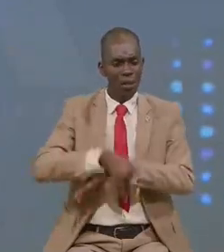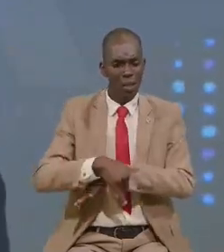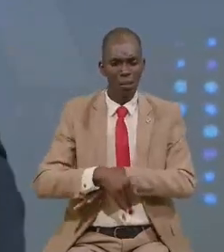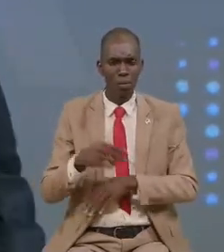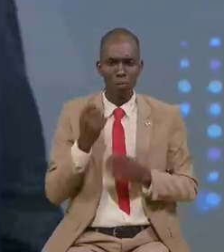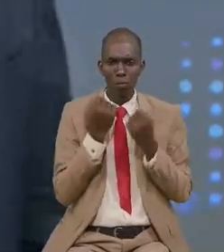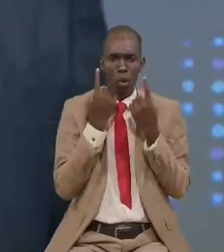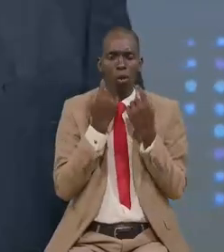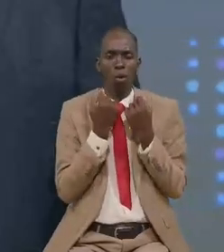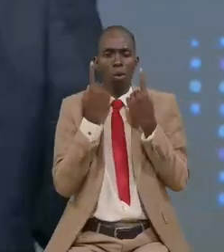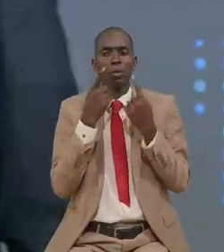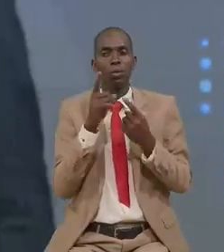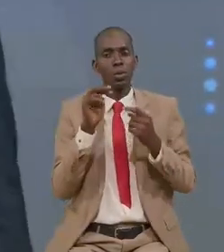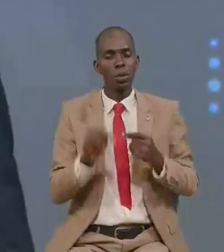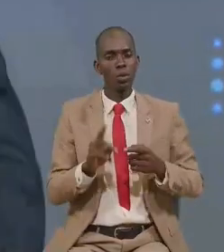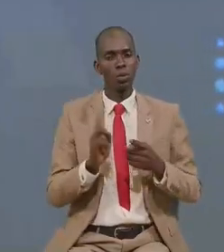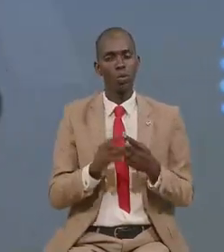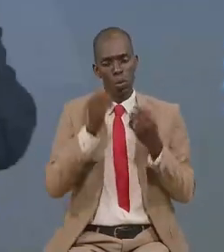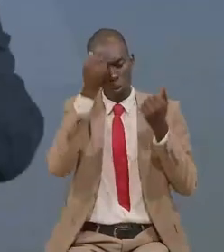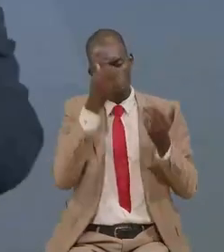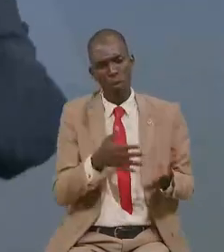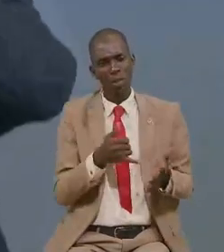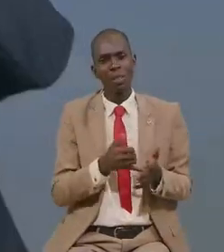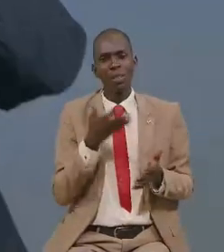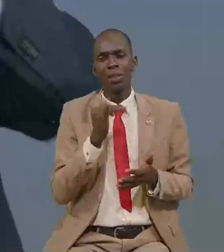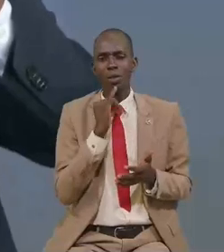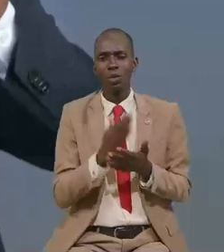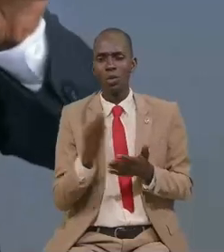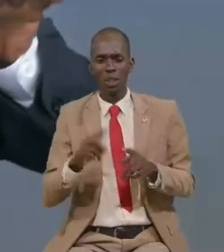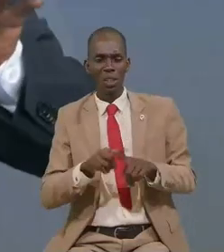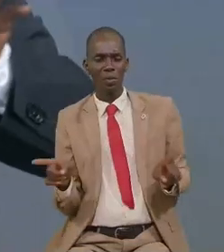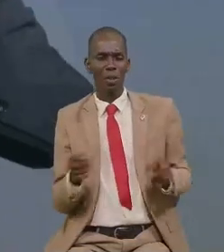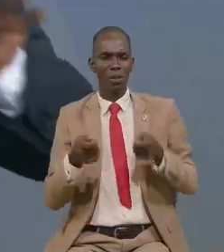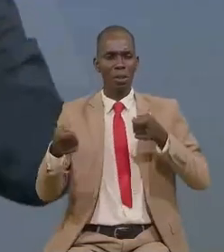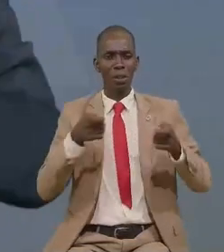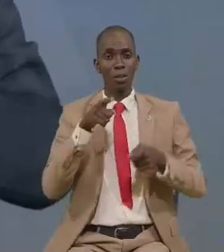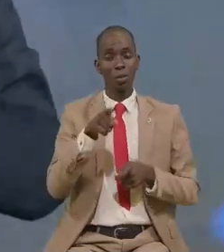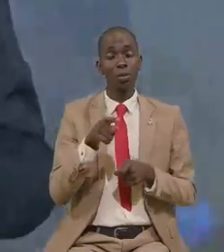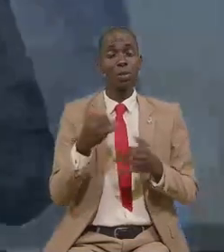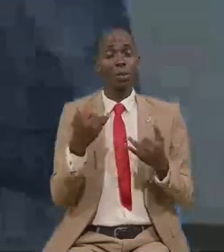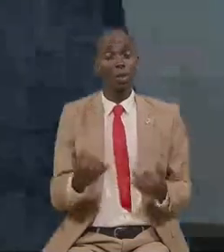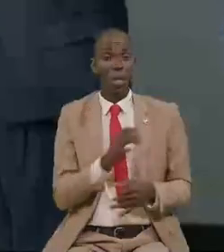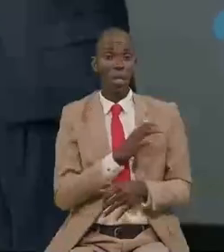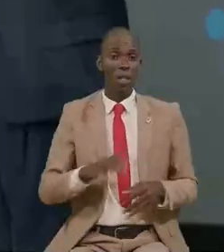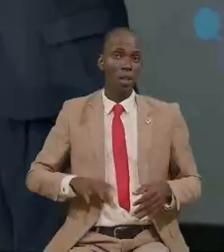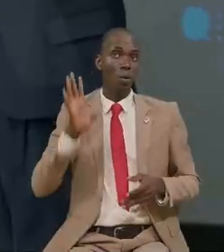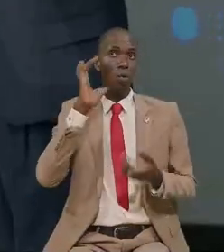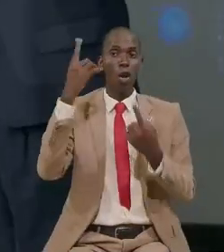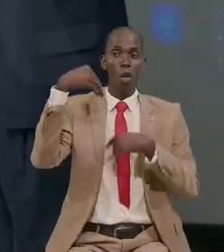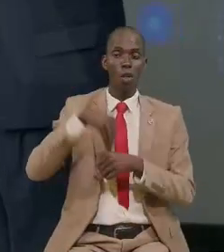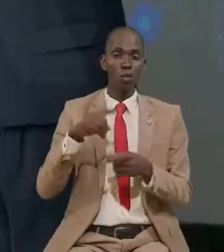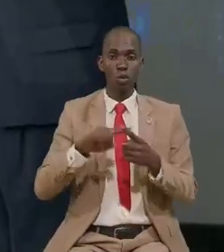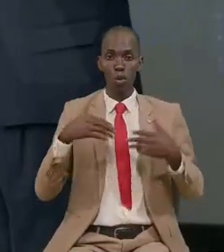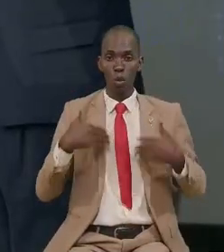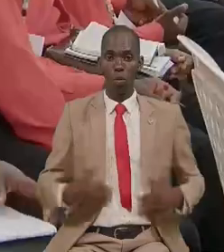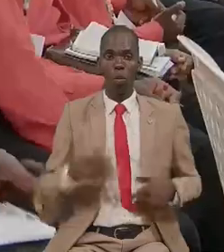dois te lever. Il y a quelque chose d'autre qui règne. Mais Christ viendra dans ton corps aujourd'hui et il va régner